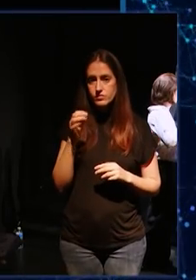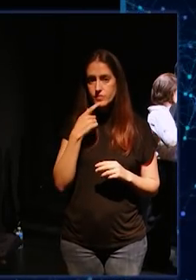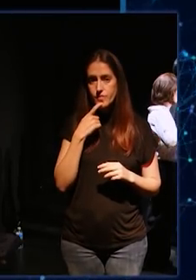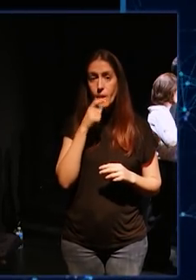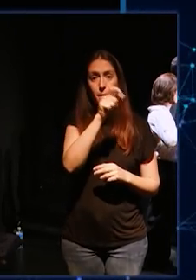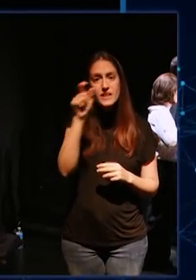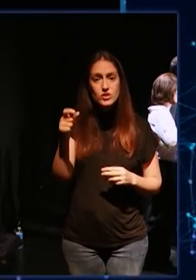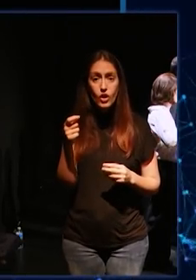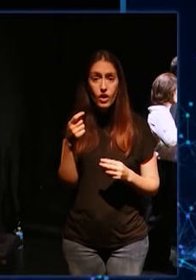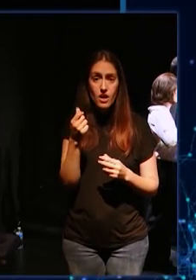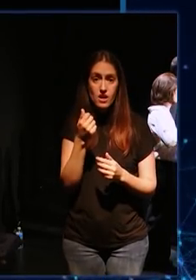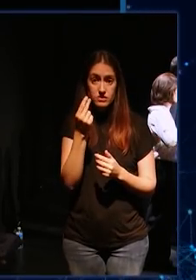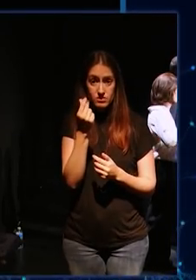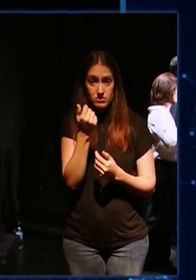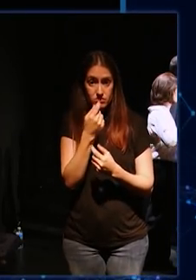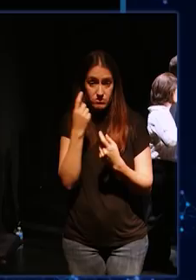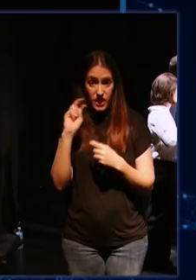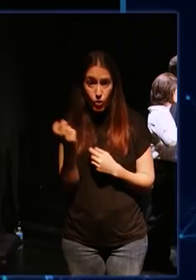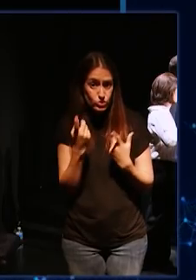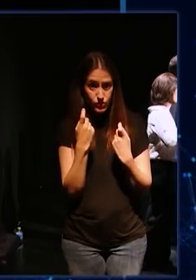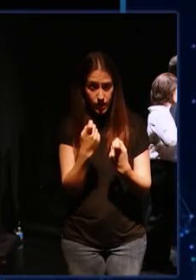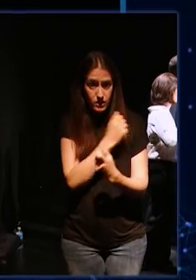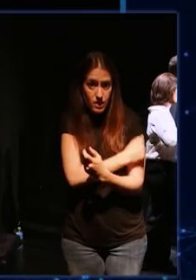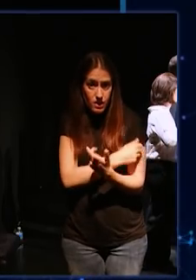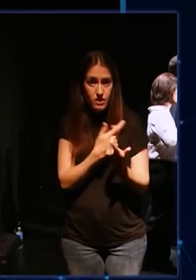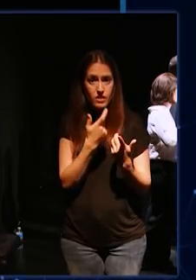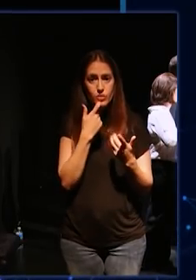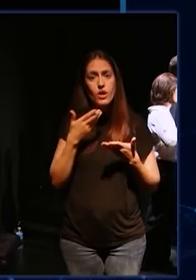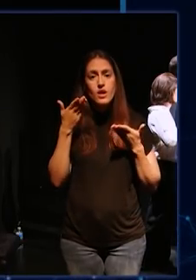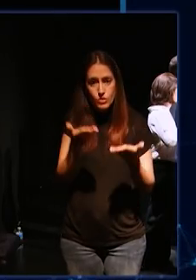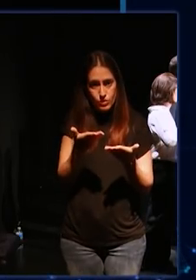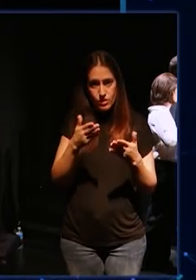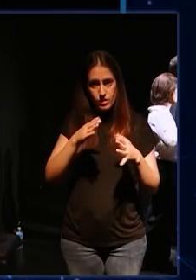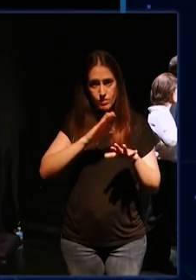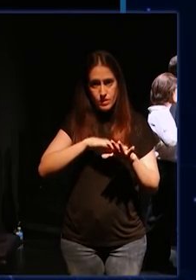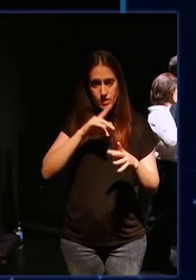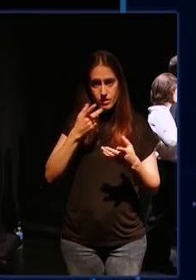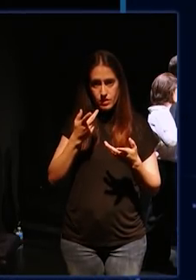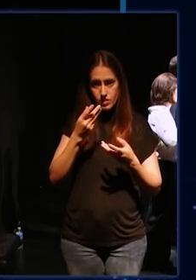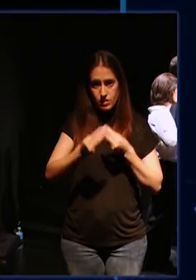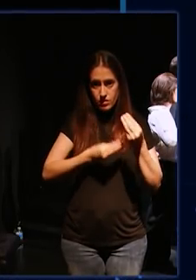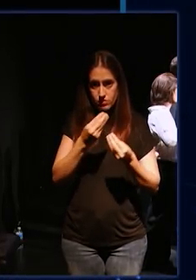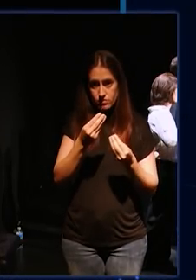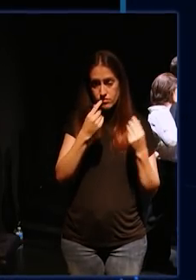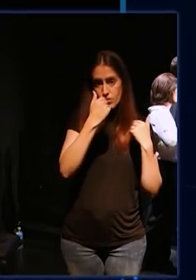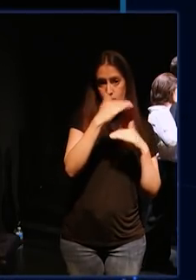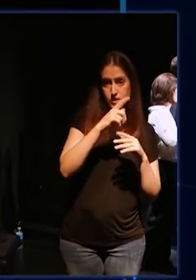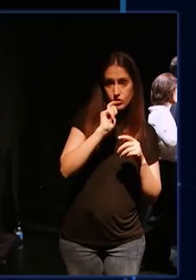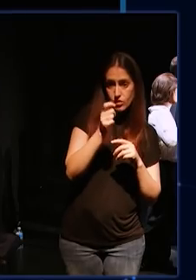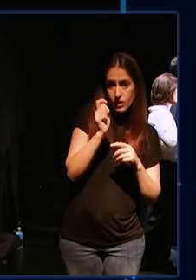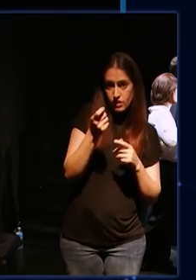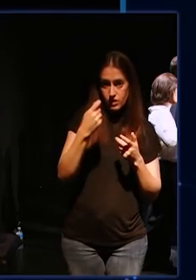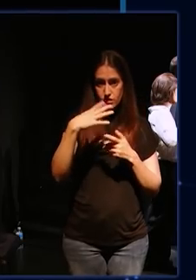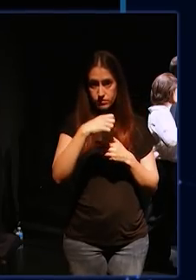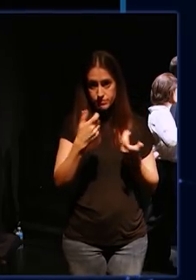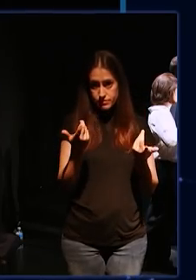sin recursos el acceso a la vivienda mediando entre arrendatarios y arrendadores y, bueno,